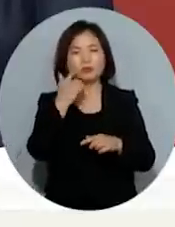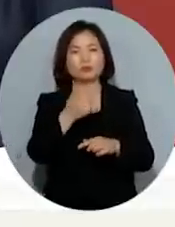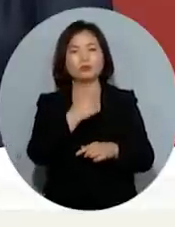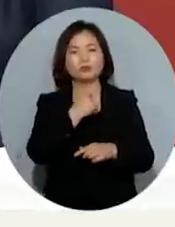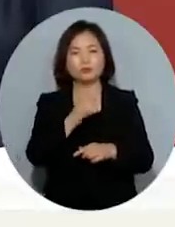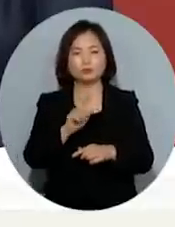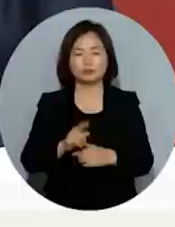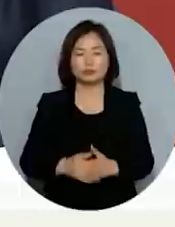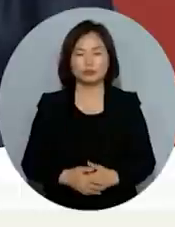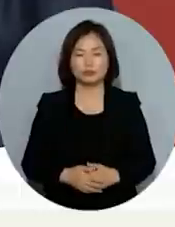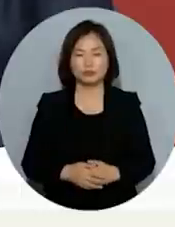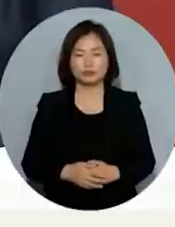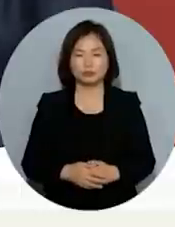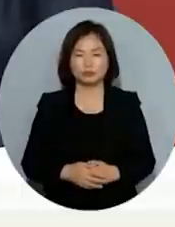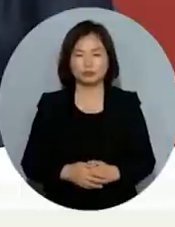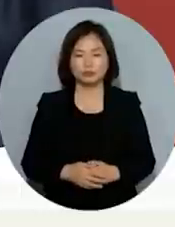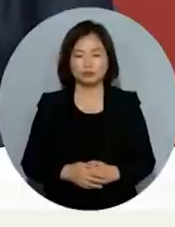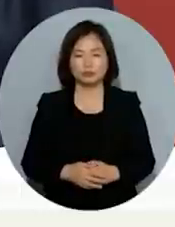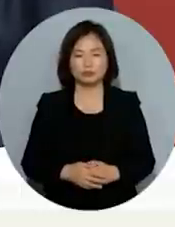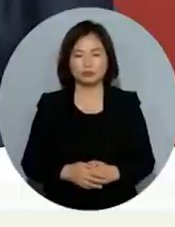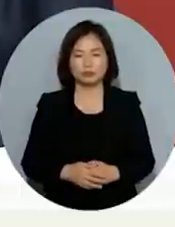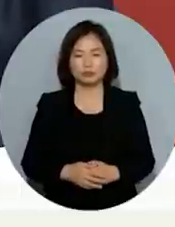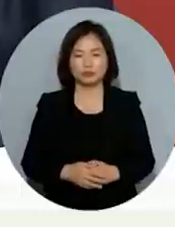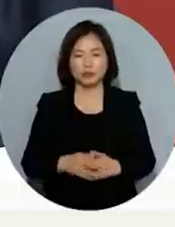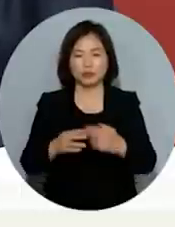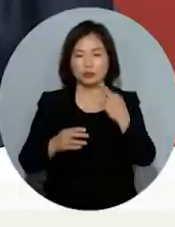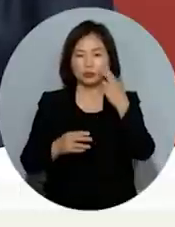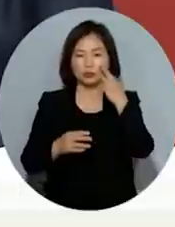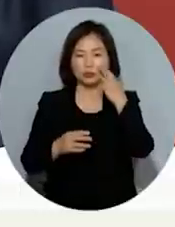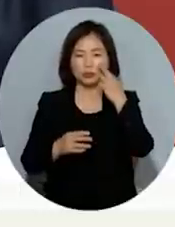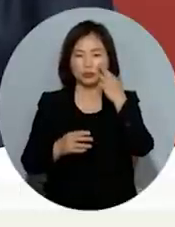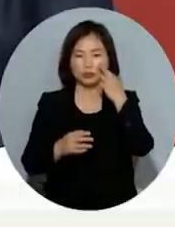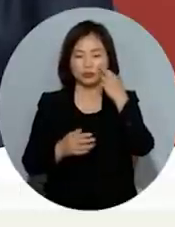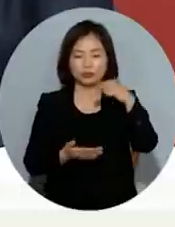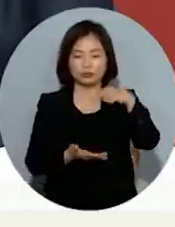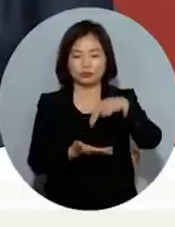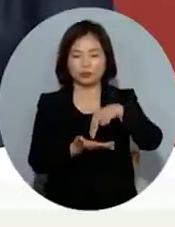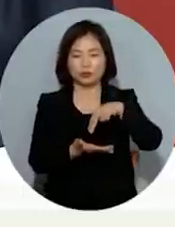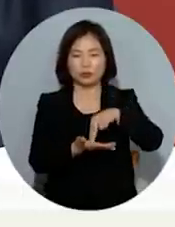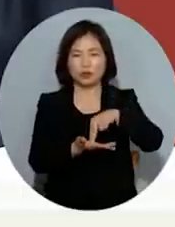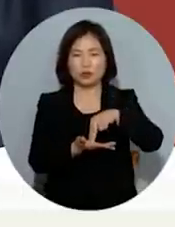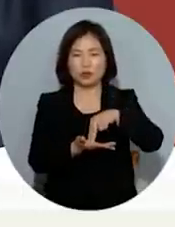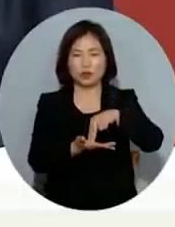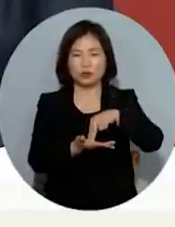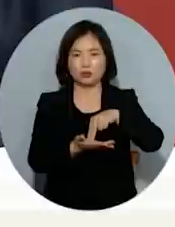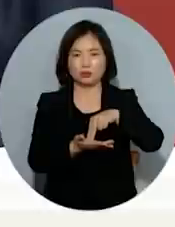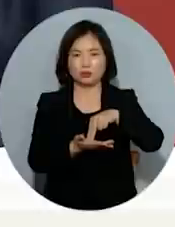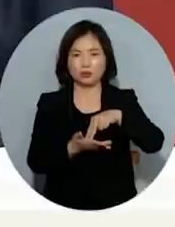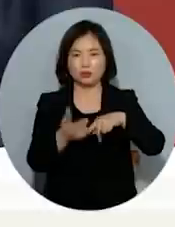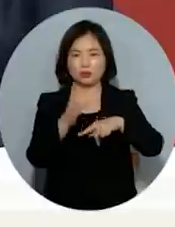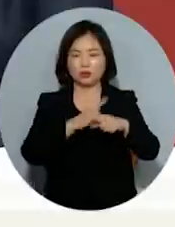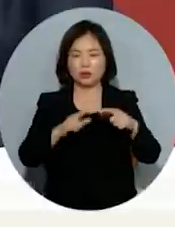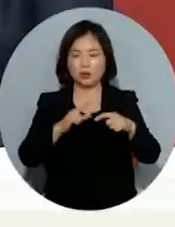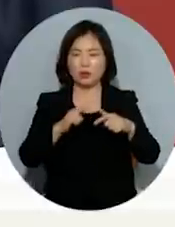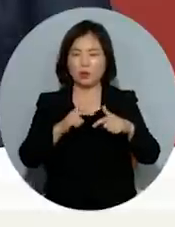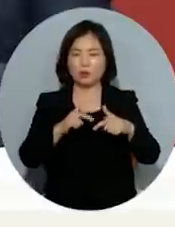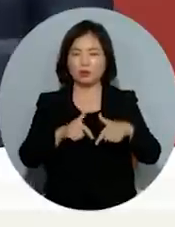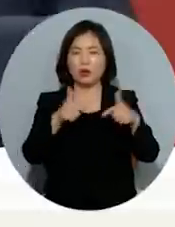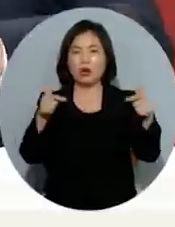지금 저 말씀을 드리는 거예요. 근데 미국 입장에서는 결국은 이제 확장 억제의